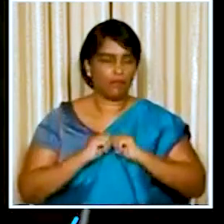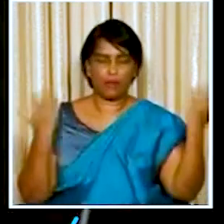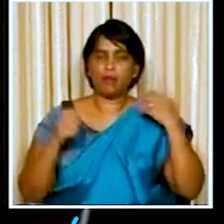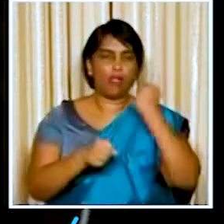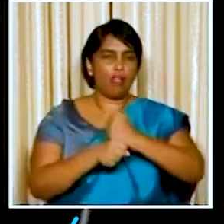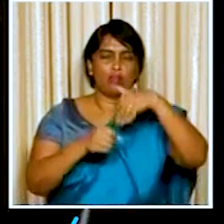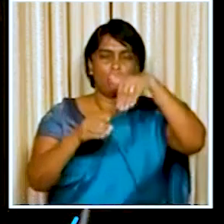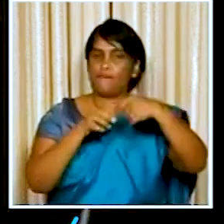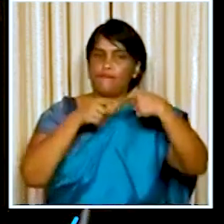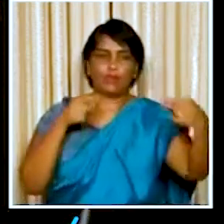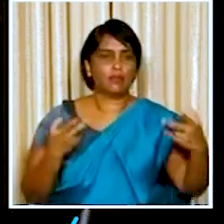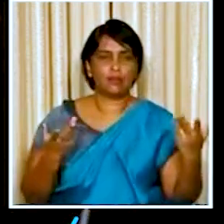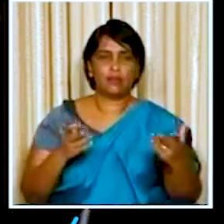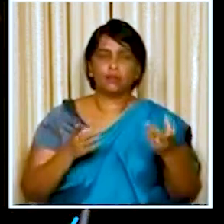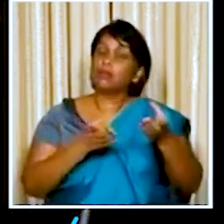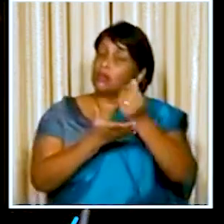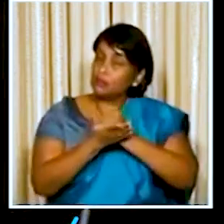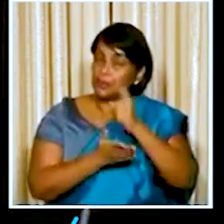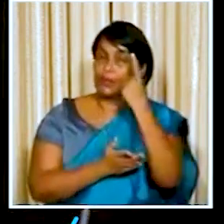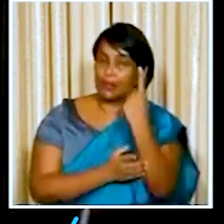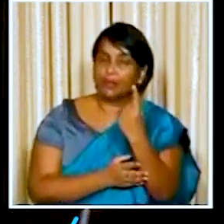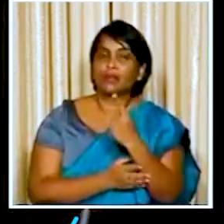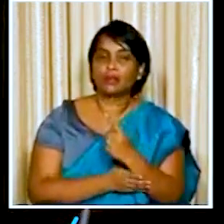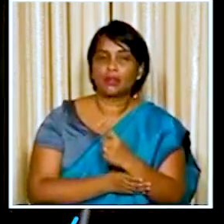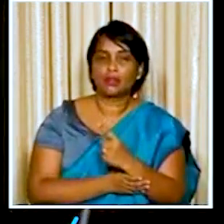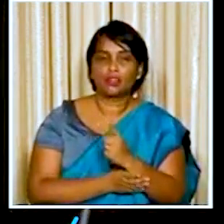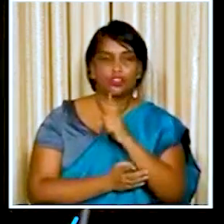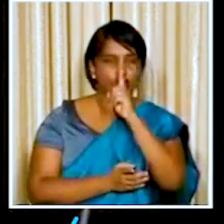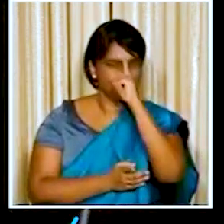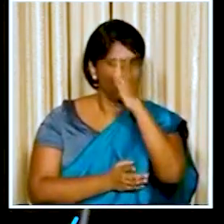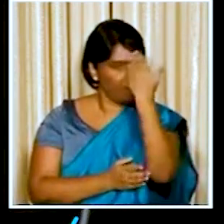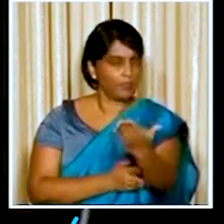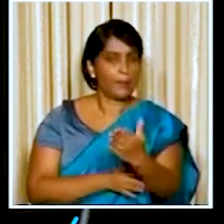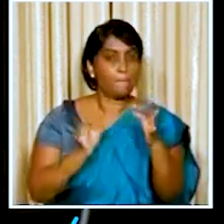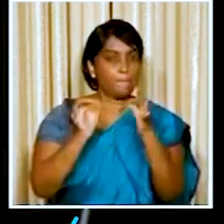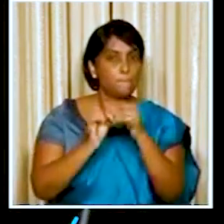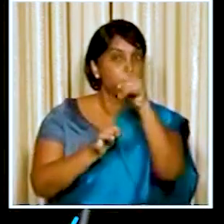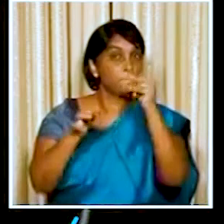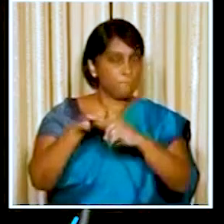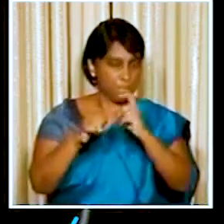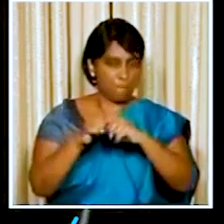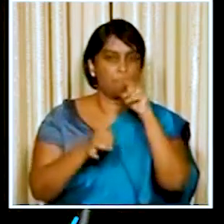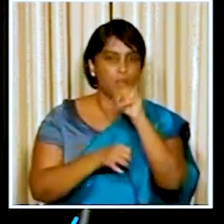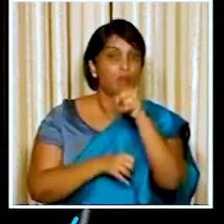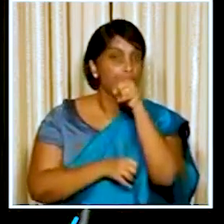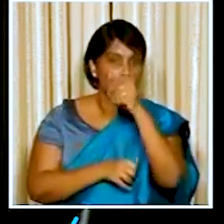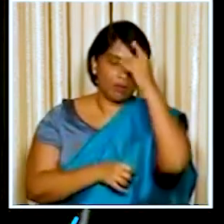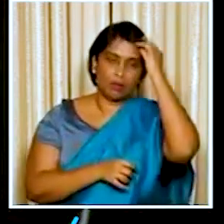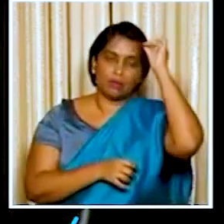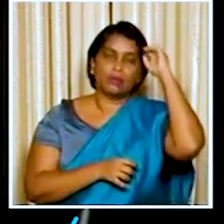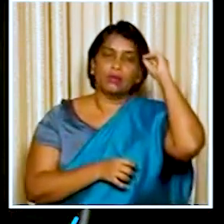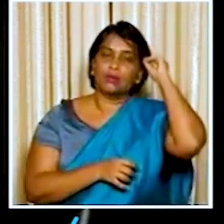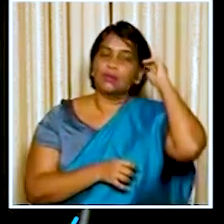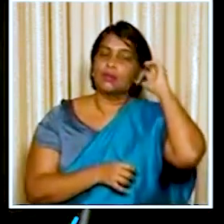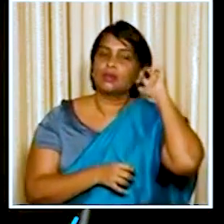පක්ෂ කිසි කෙනෙකුට කරුණාකරලා වාඩි වෙන්න ඔය බණ්ඩාරට ප්‍රශ්නයක් තියෙනවා ඔබ ඔය